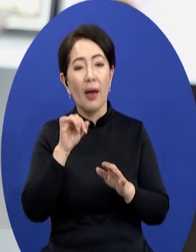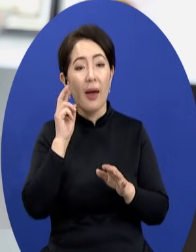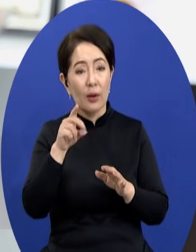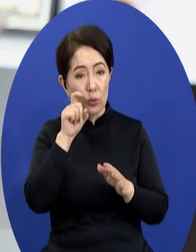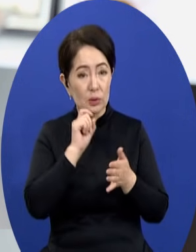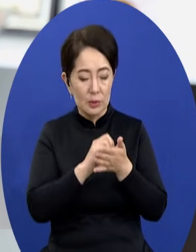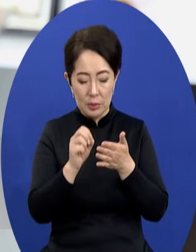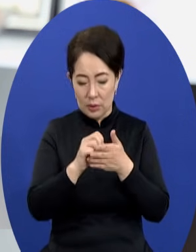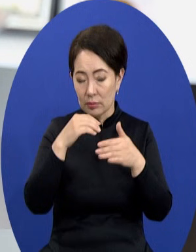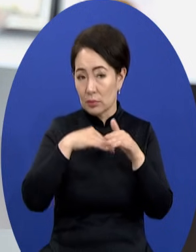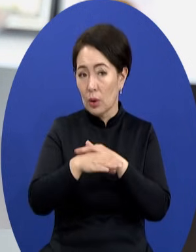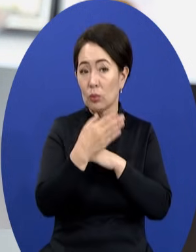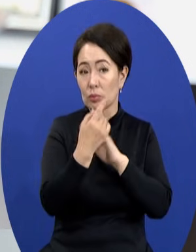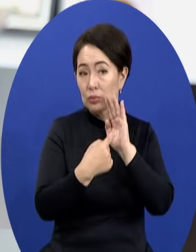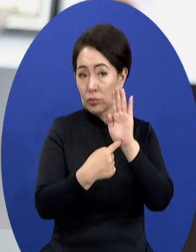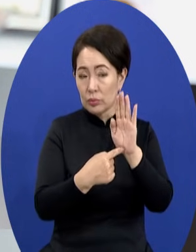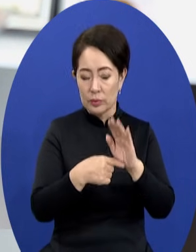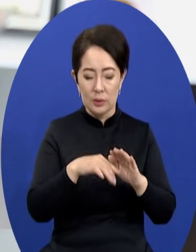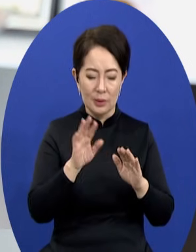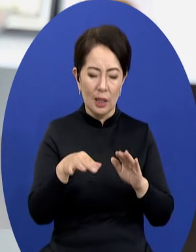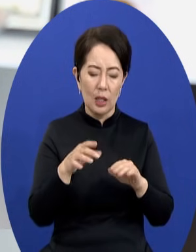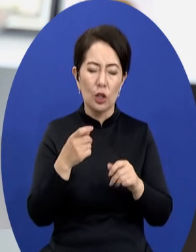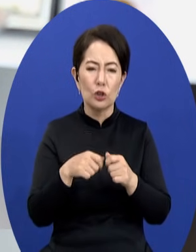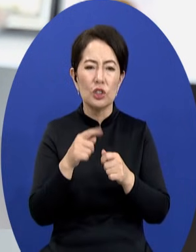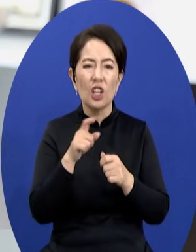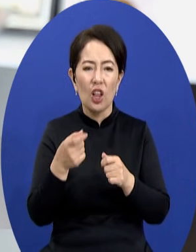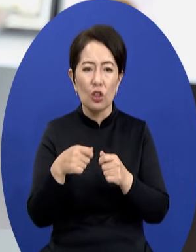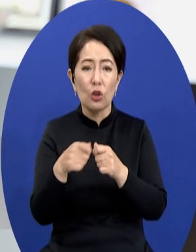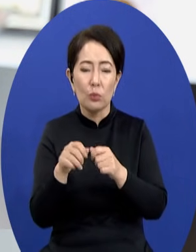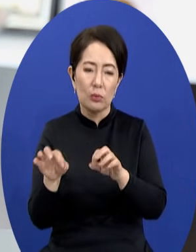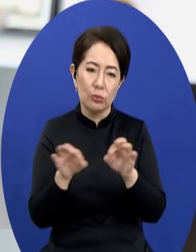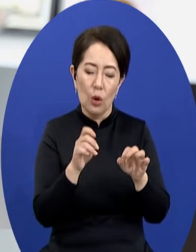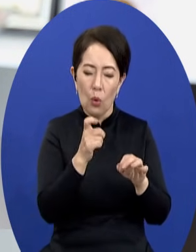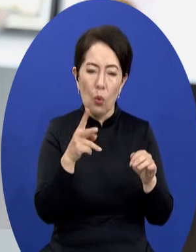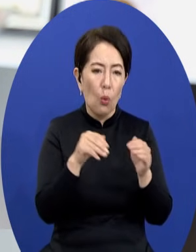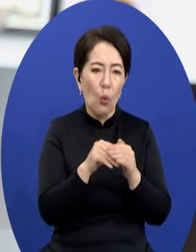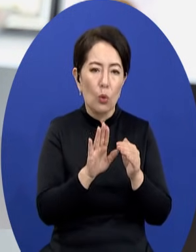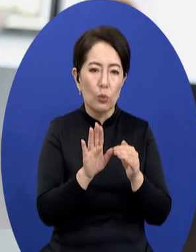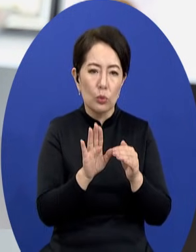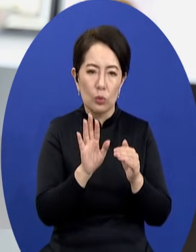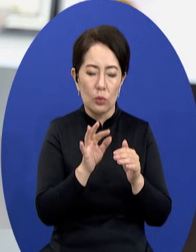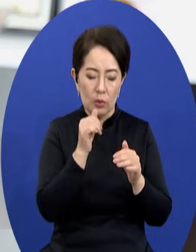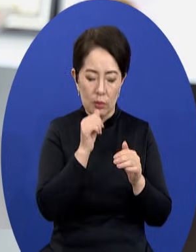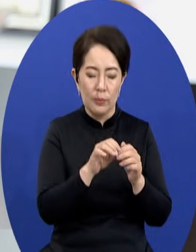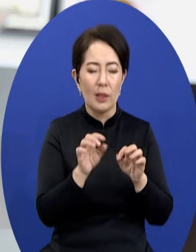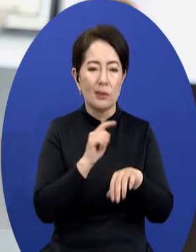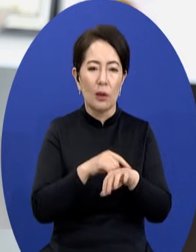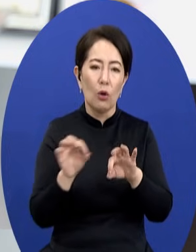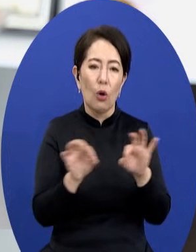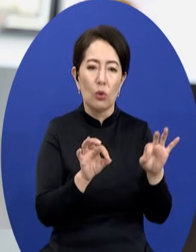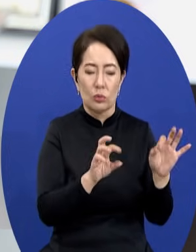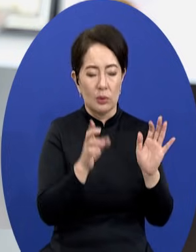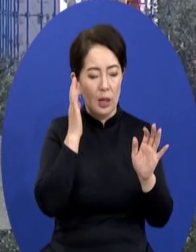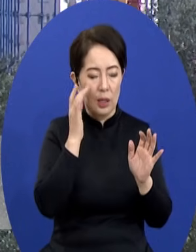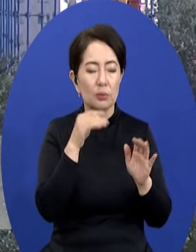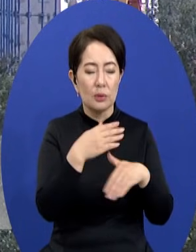гаргаад тэгээд зээлийнхаа төлбөрийг 12-р сарын 31-ний өдрийг хүртэл хүү хөрөнгөөр тооцохгүй нөхцлөөр хойшлуулах энэ арга хэмжээг авчаа